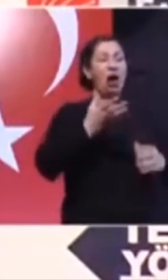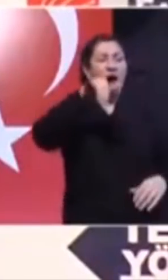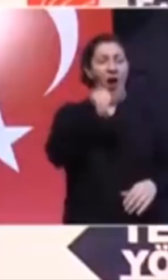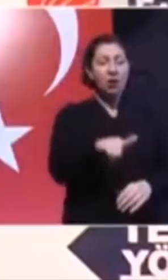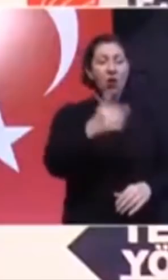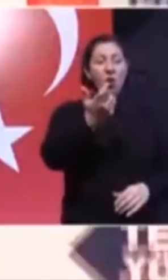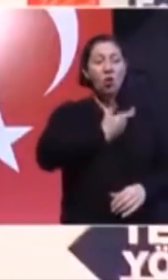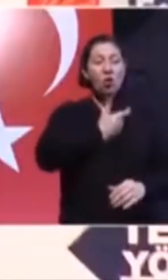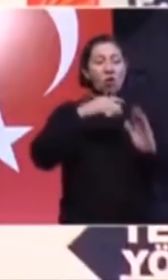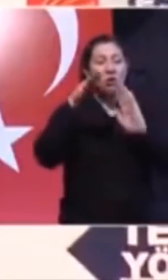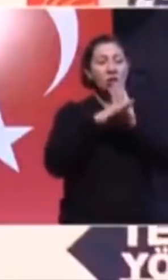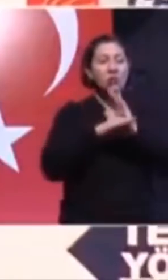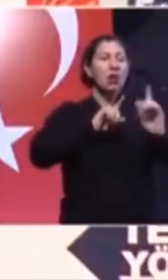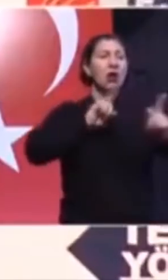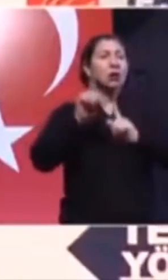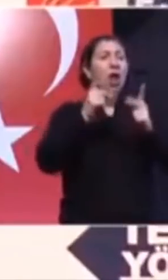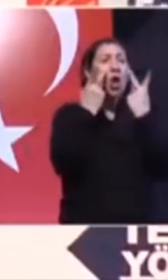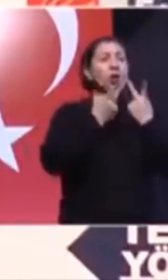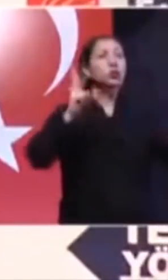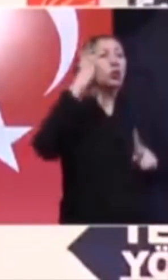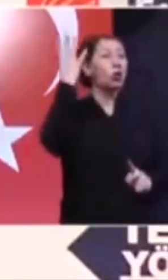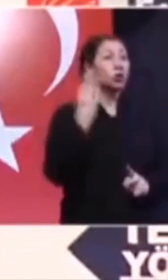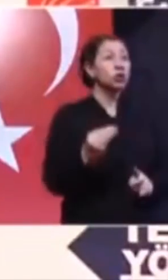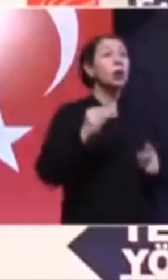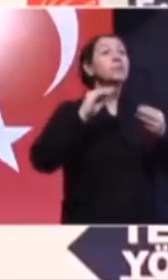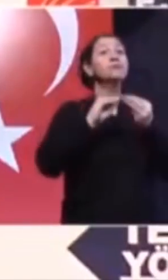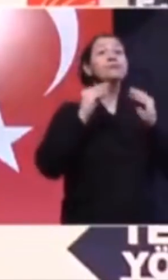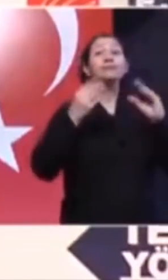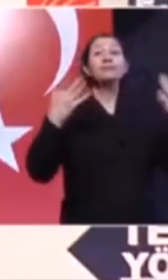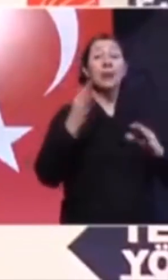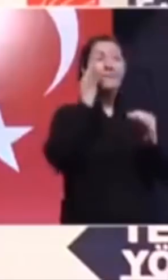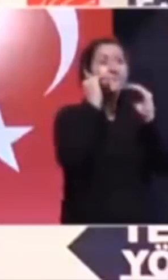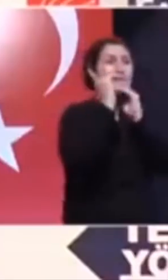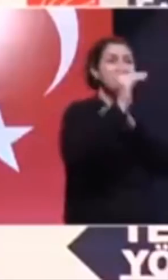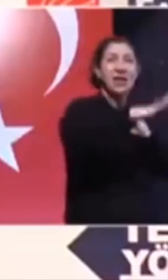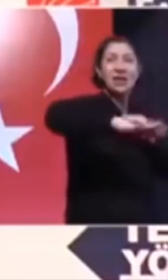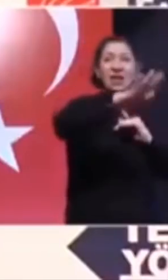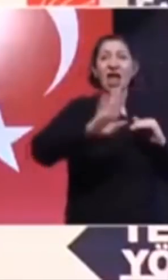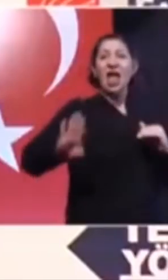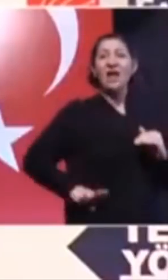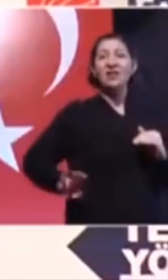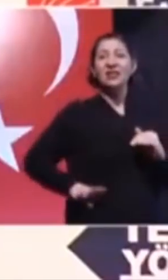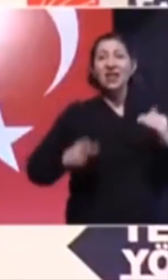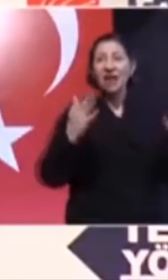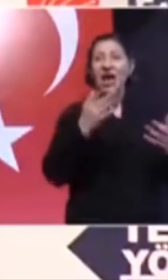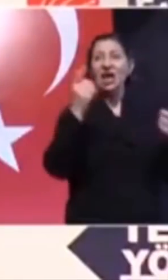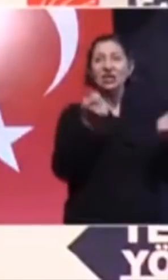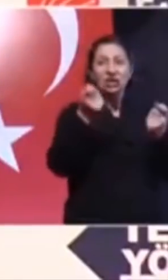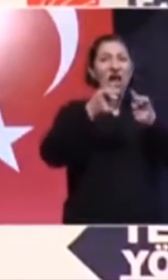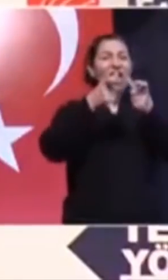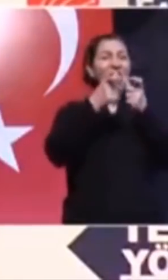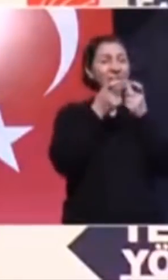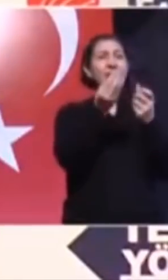hukuk, adalet ve özgürlük olunca, mesele milletin evlatlarına iş, aş